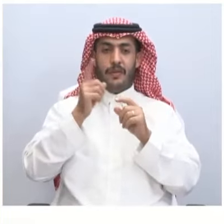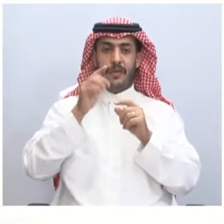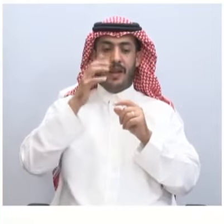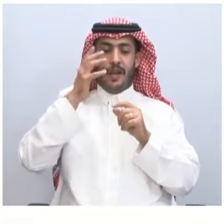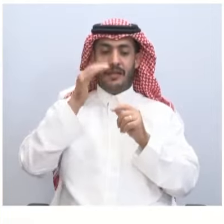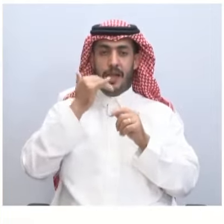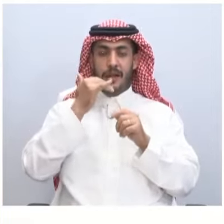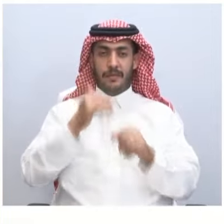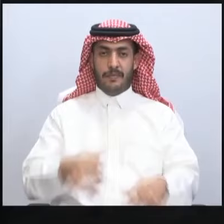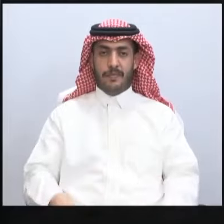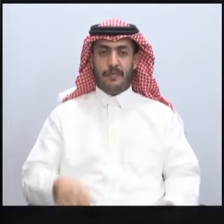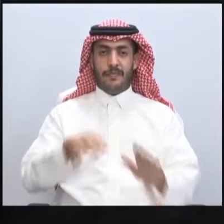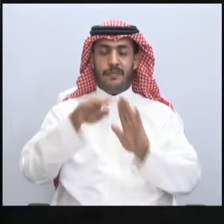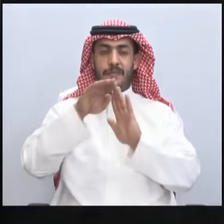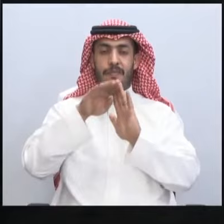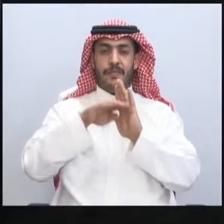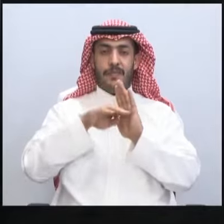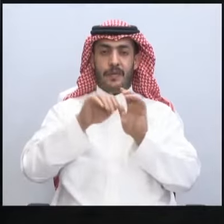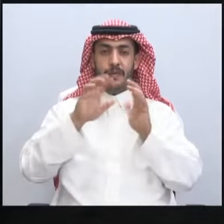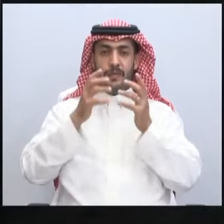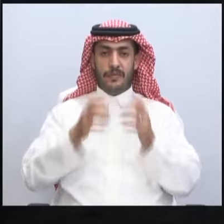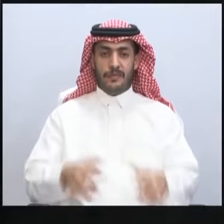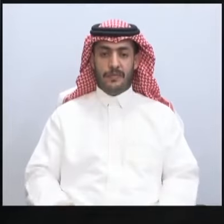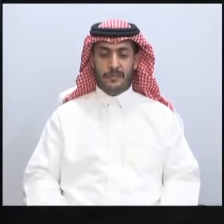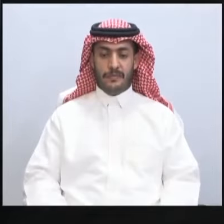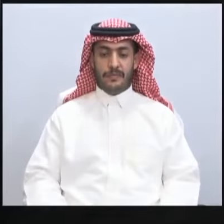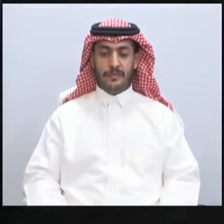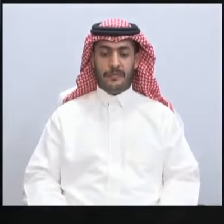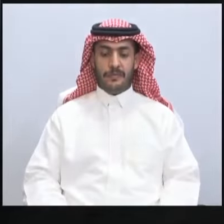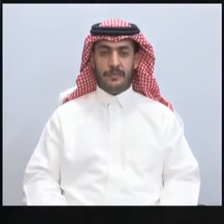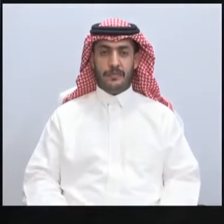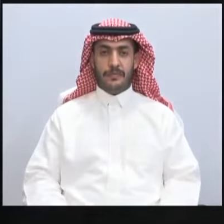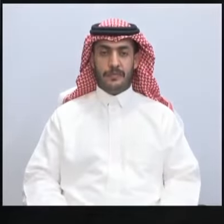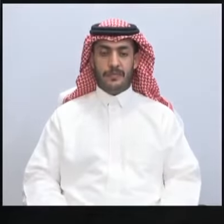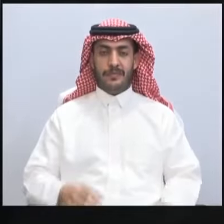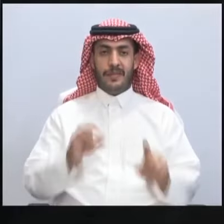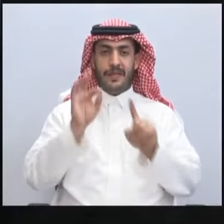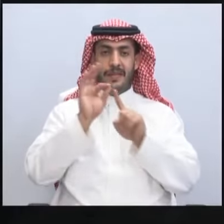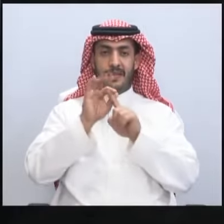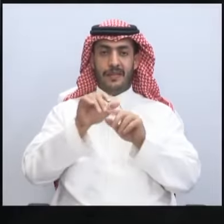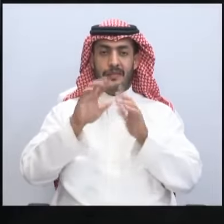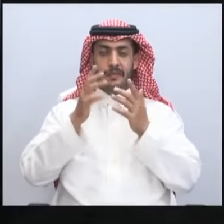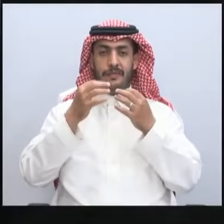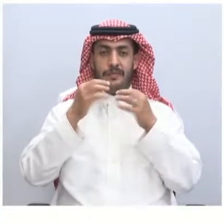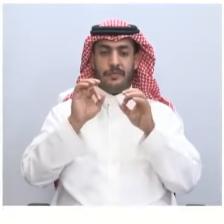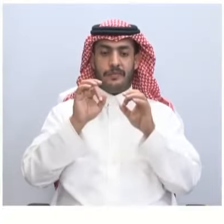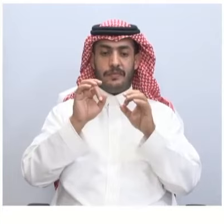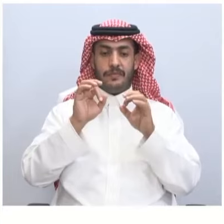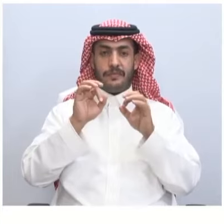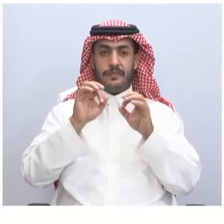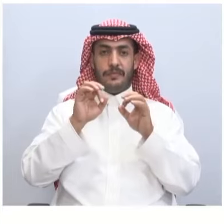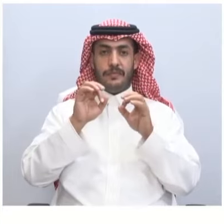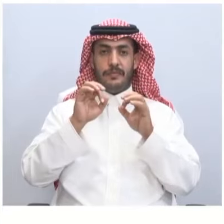الخليج العربيه هذه دروس الوحده اما اهداف هذه الوحده اهداف